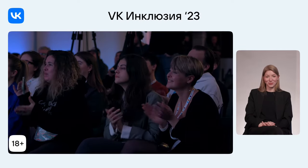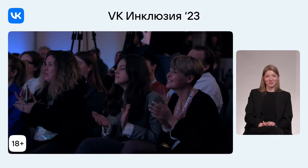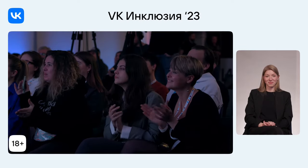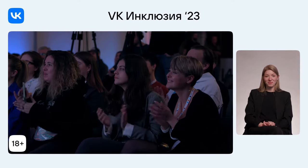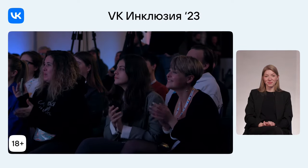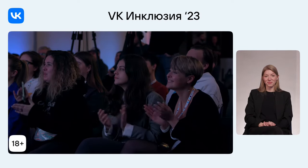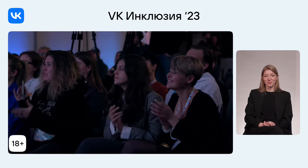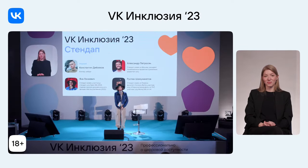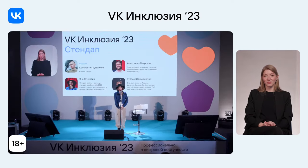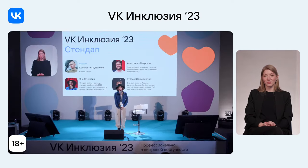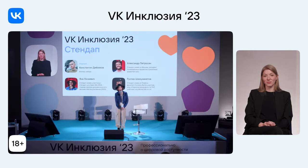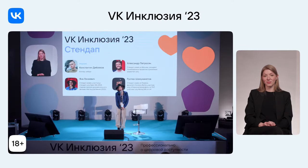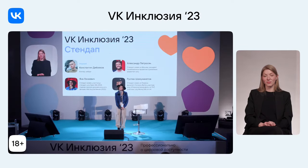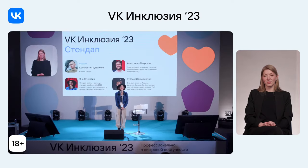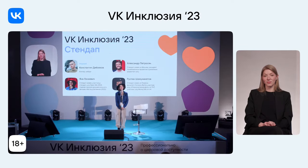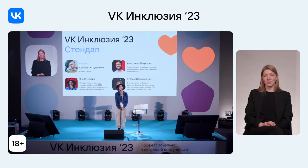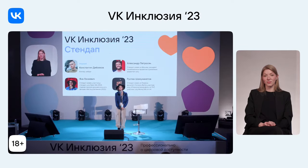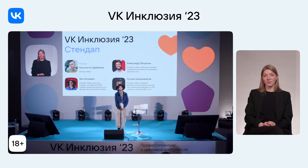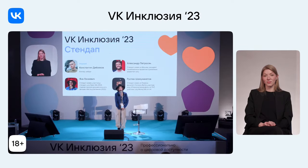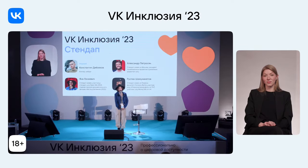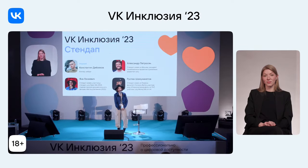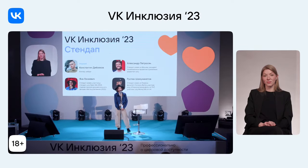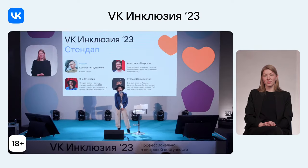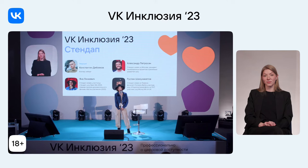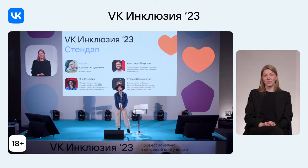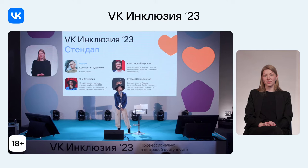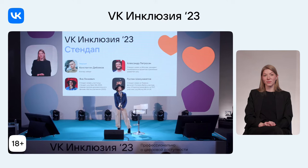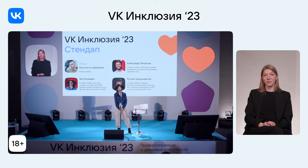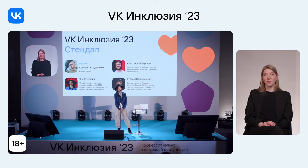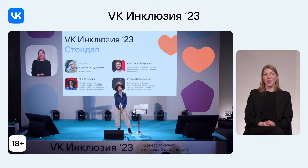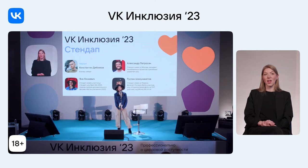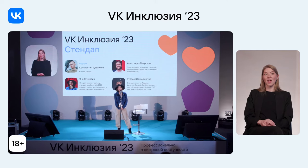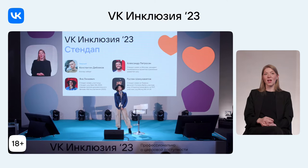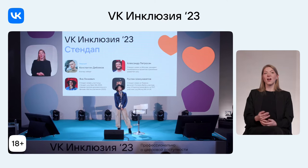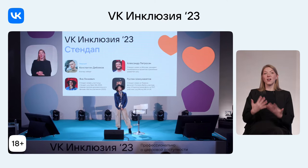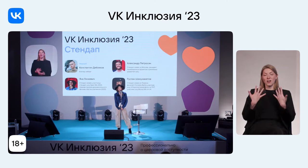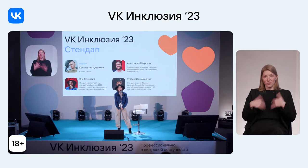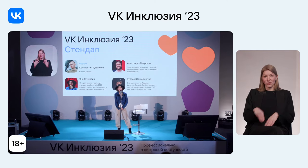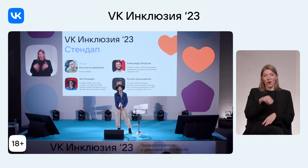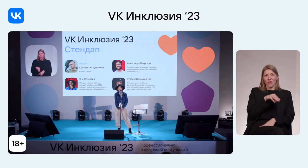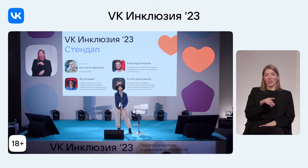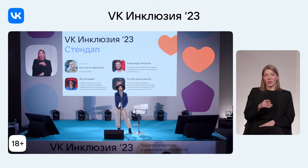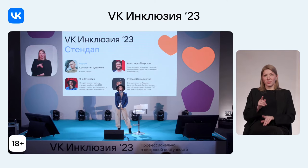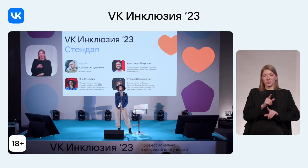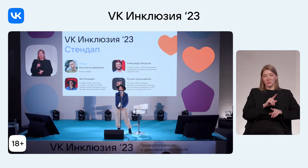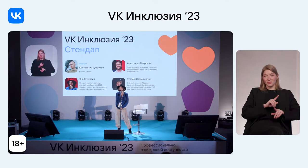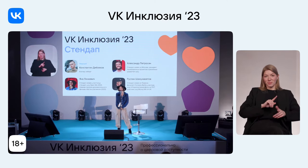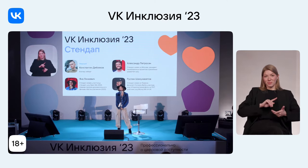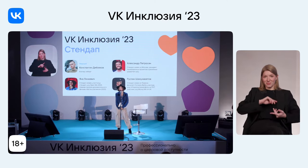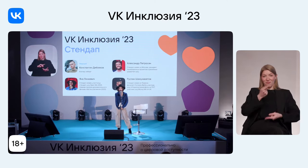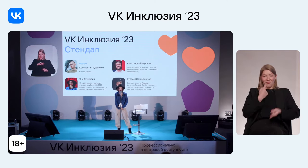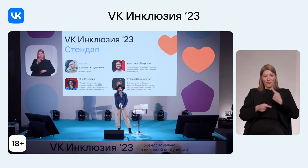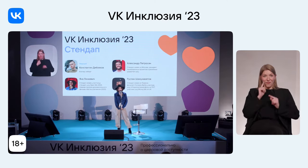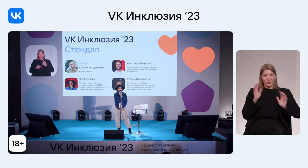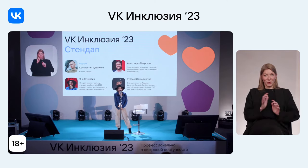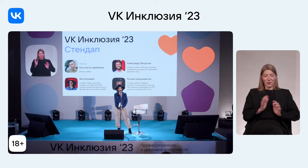Все, я переключилась, все. ТНТ я переключила. Я настроилась. И в начале